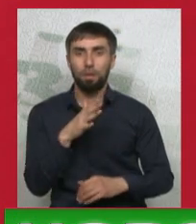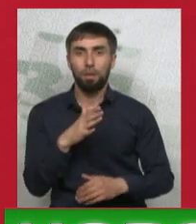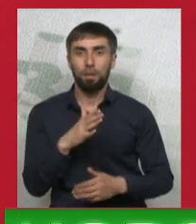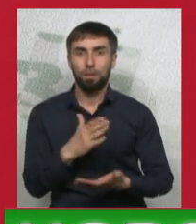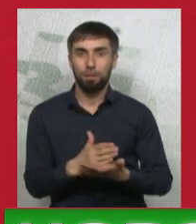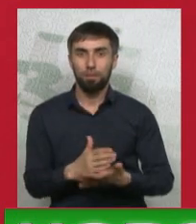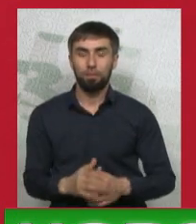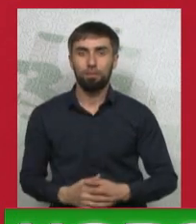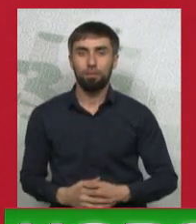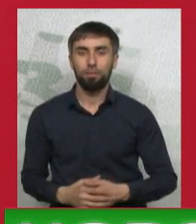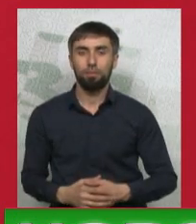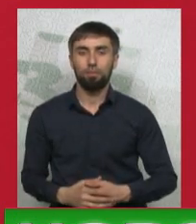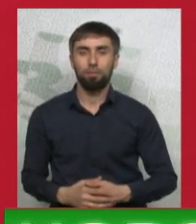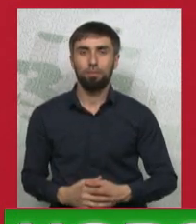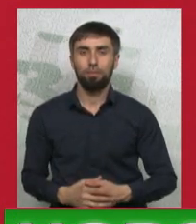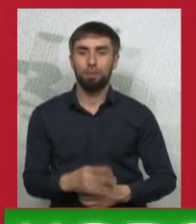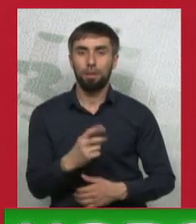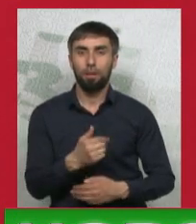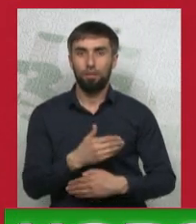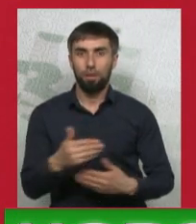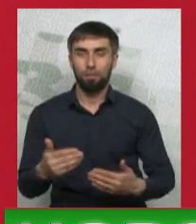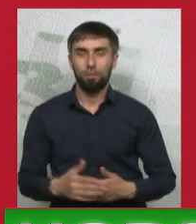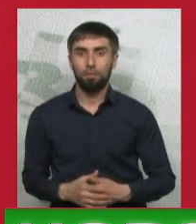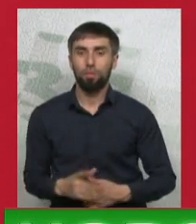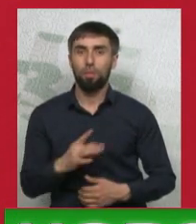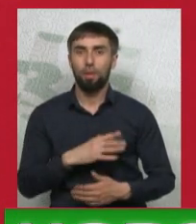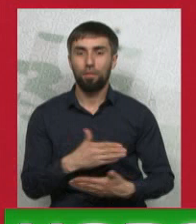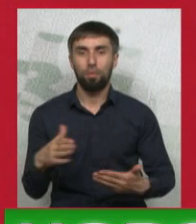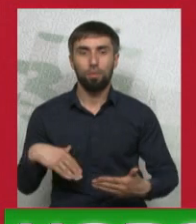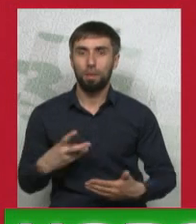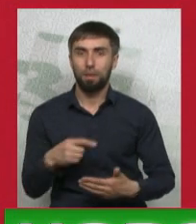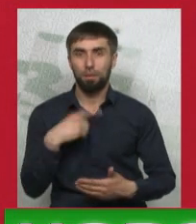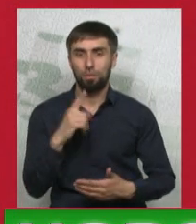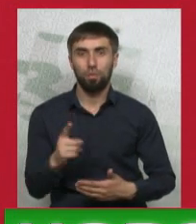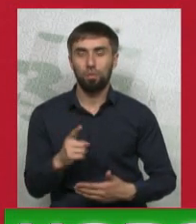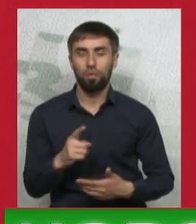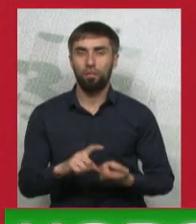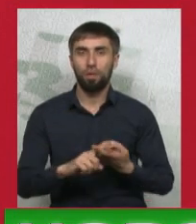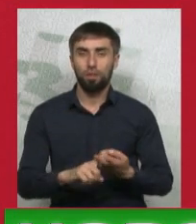ложится на вас, чтобы вы потом не говорили, что